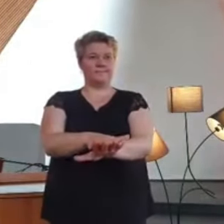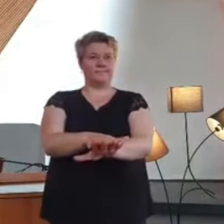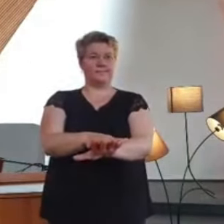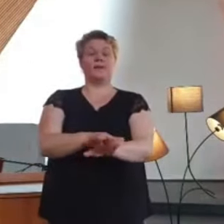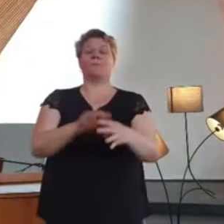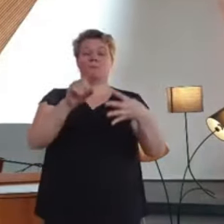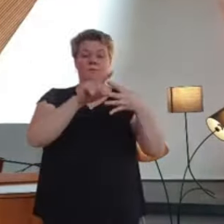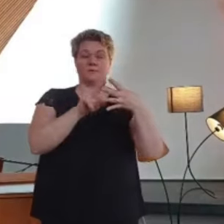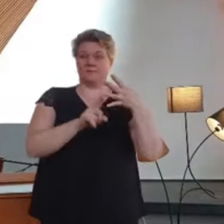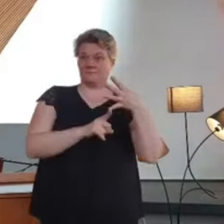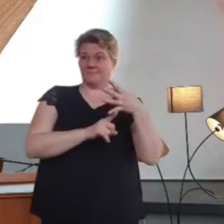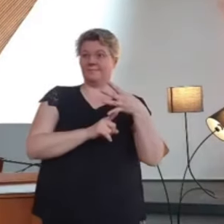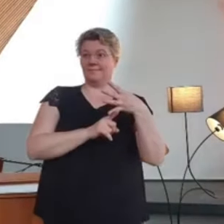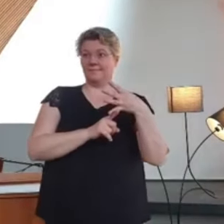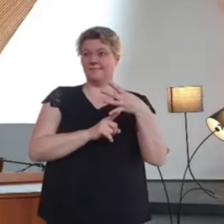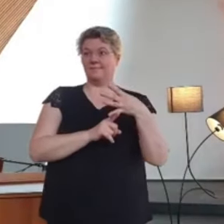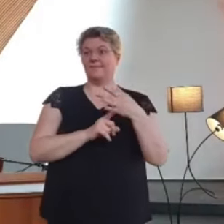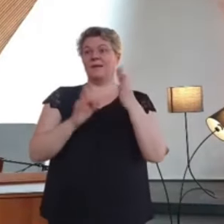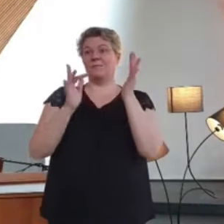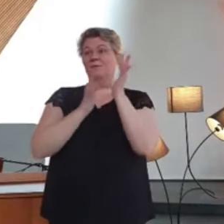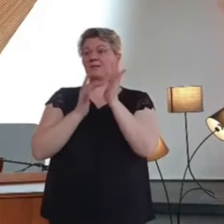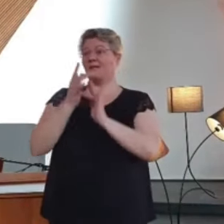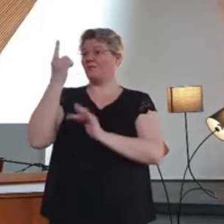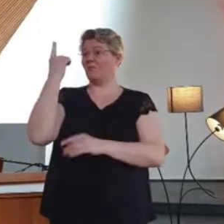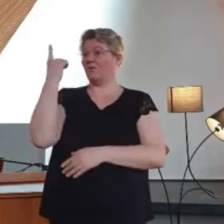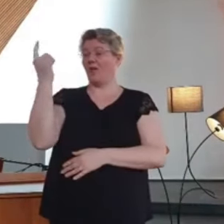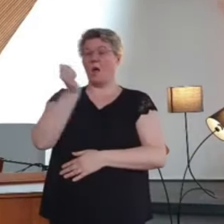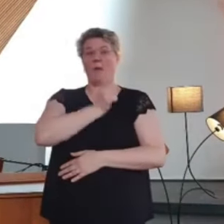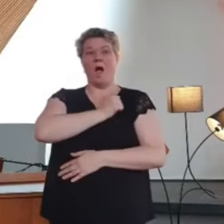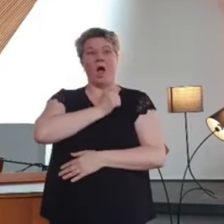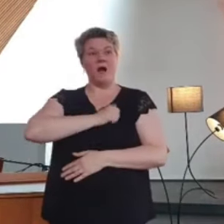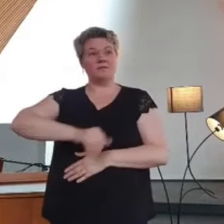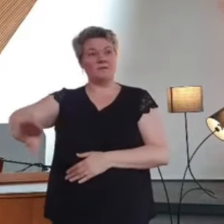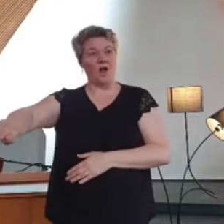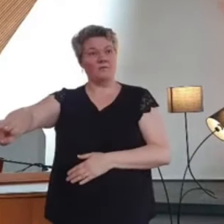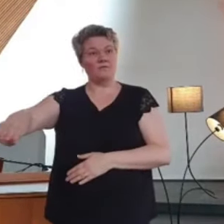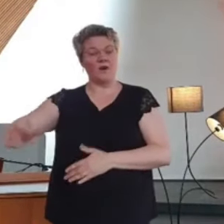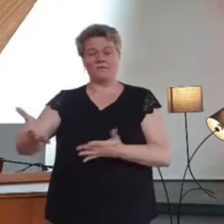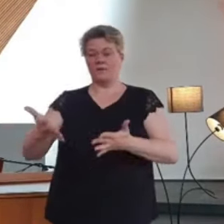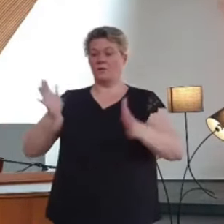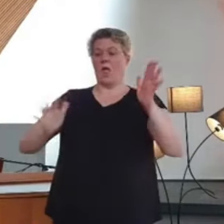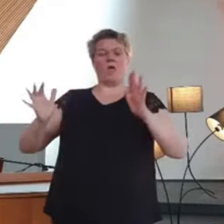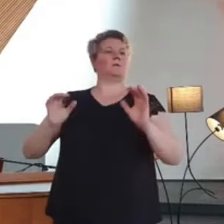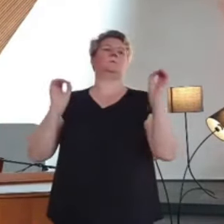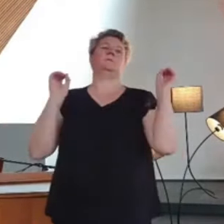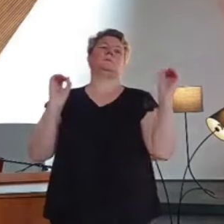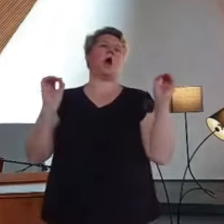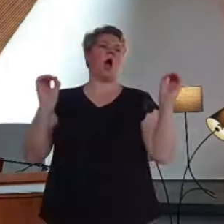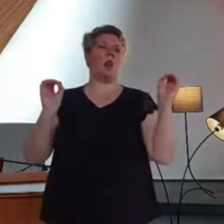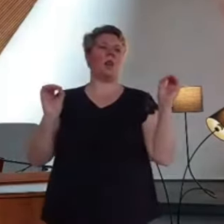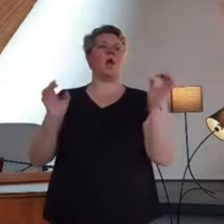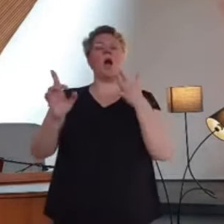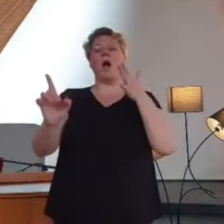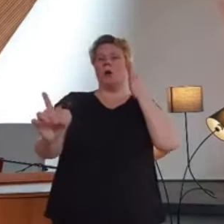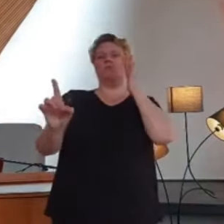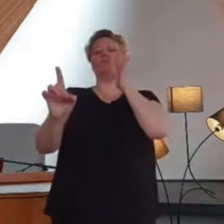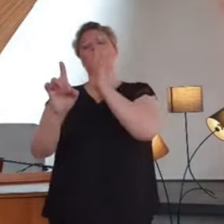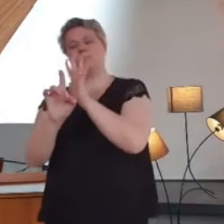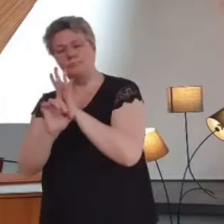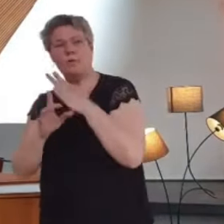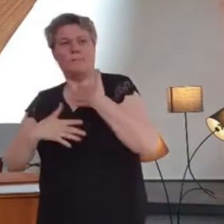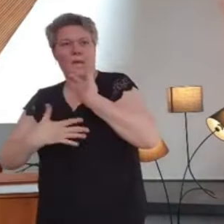Also, Jesus war einer, der keine Berührungsängste hatte, der dadurch schon Barrieren überwunden hat. Aber ich glaube,